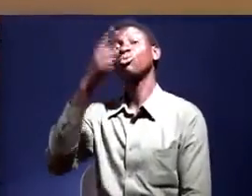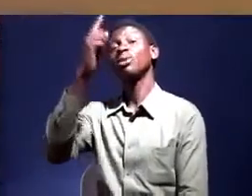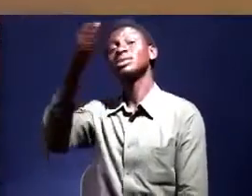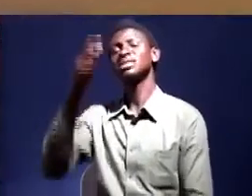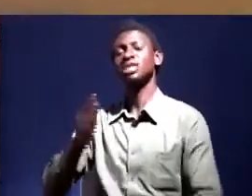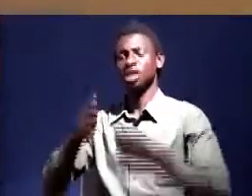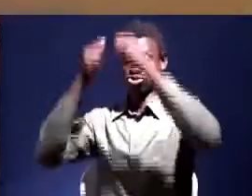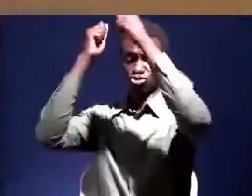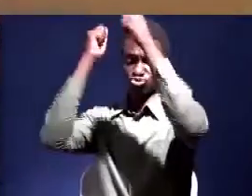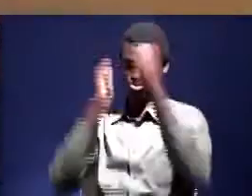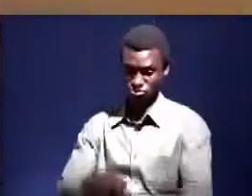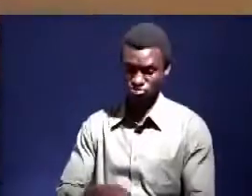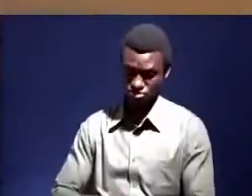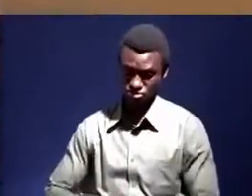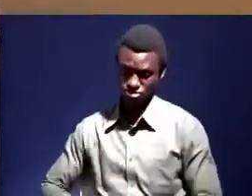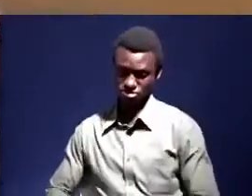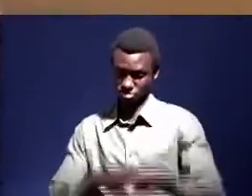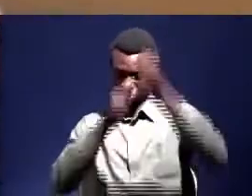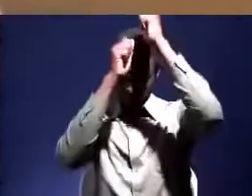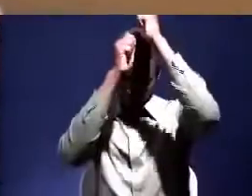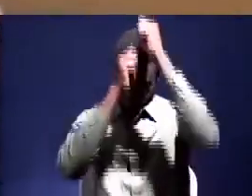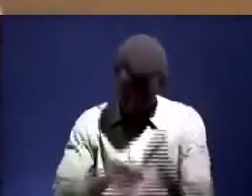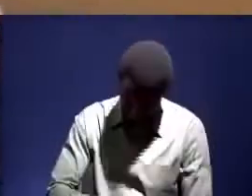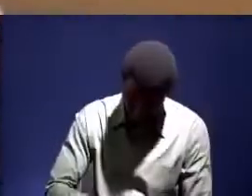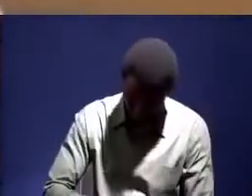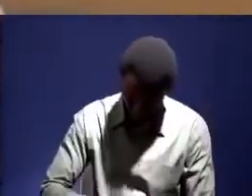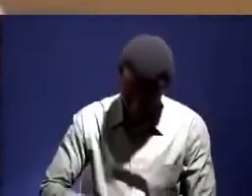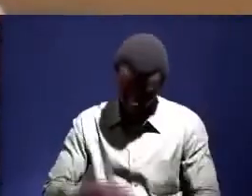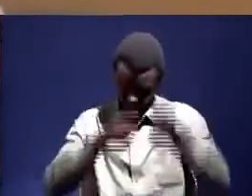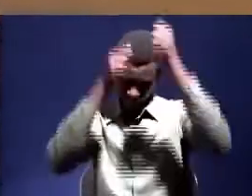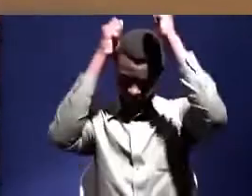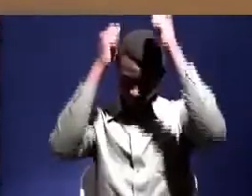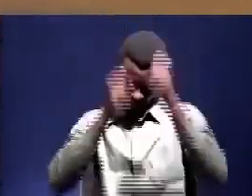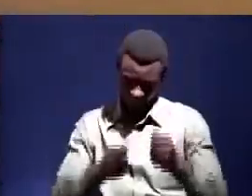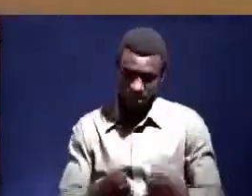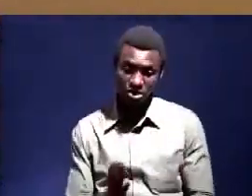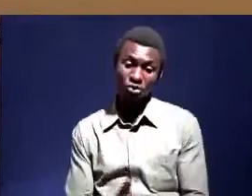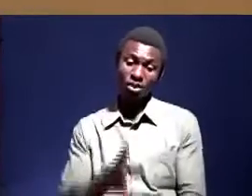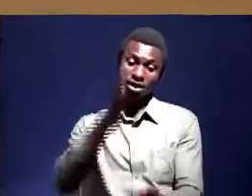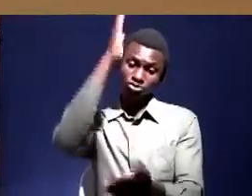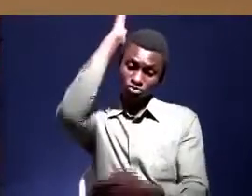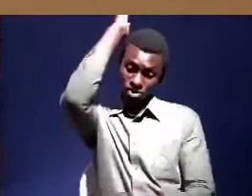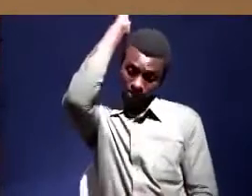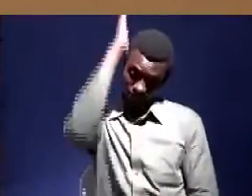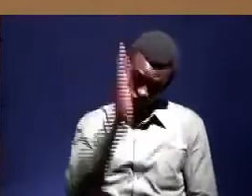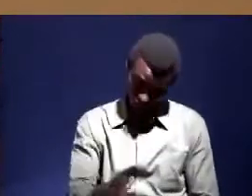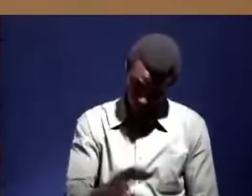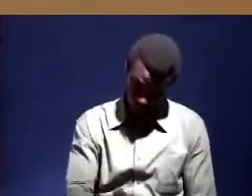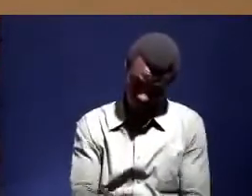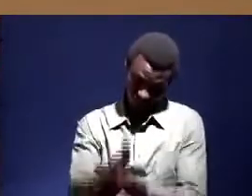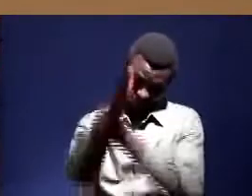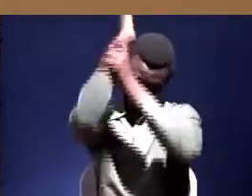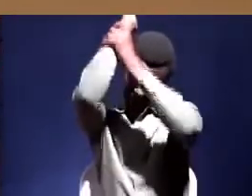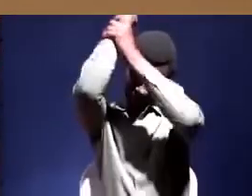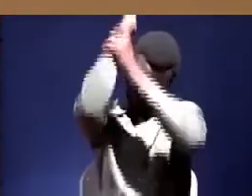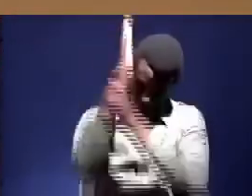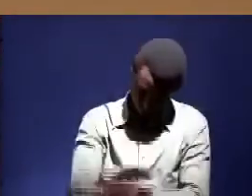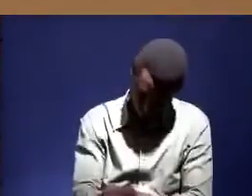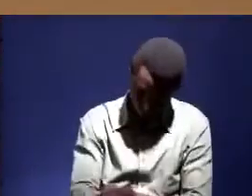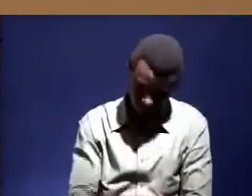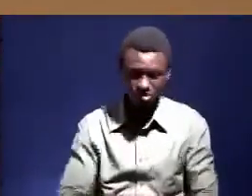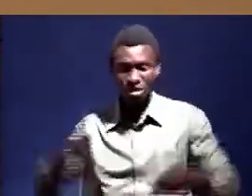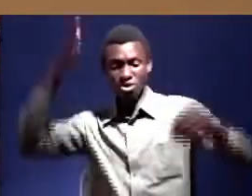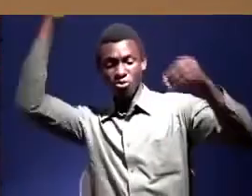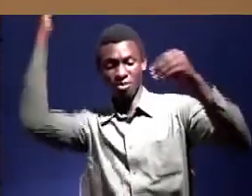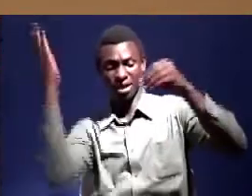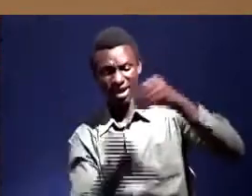They chopped a meter and a half of ice. Wakachukua na shoka wakakata mita na nusu ya ile barafu. They